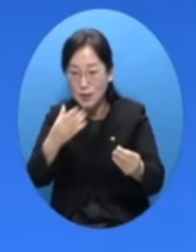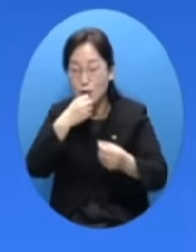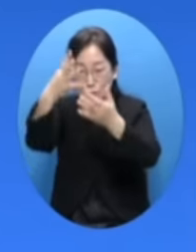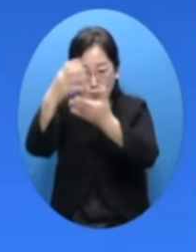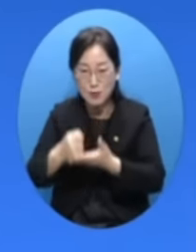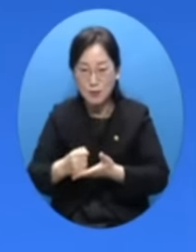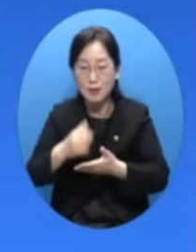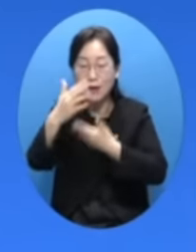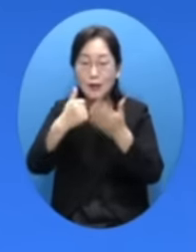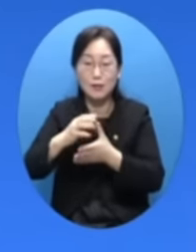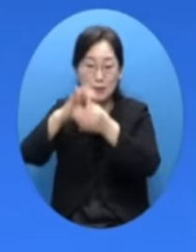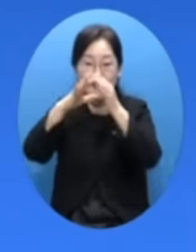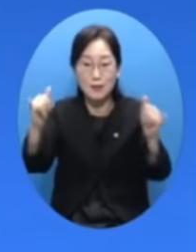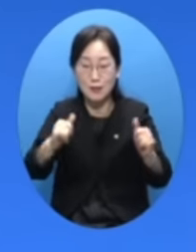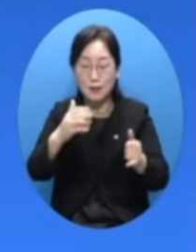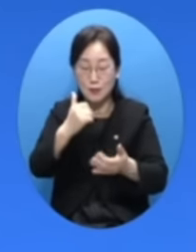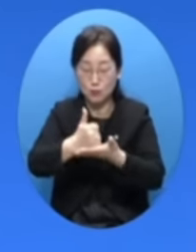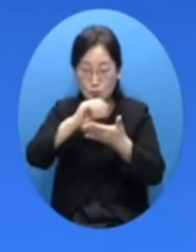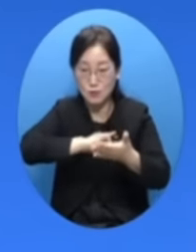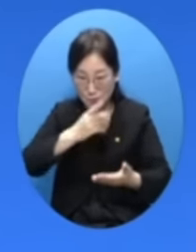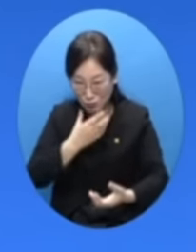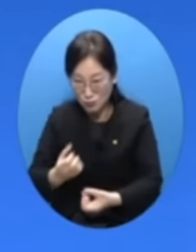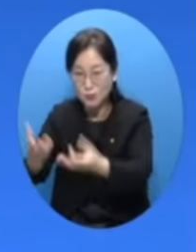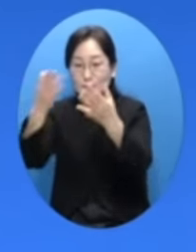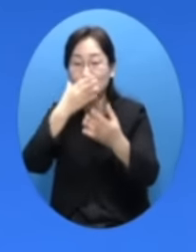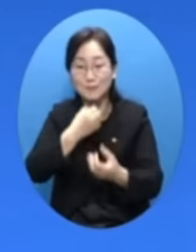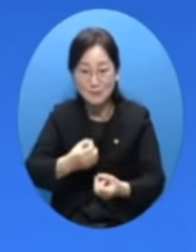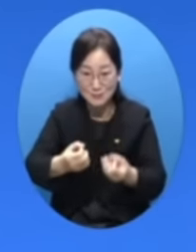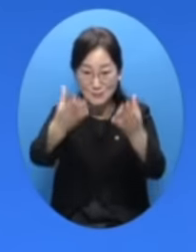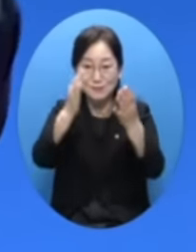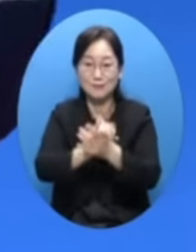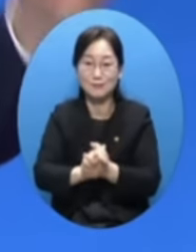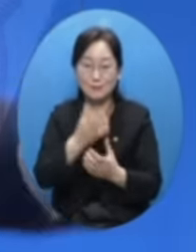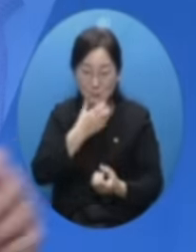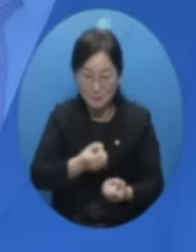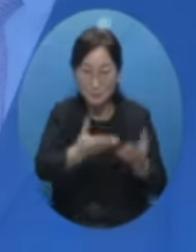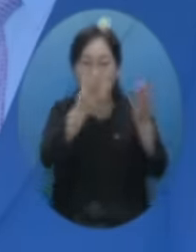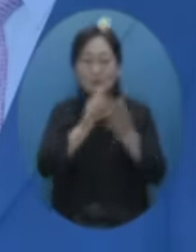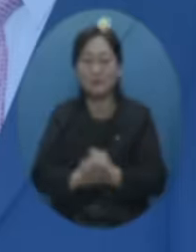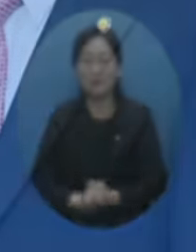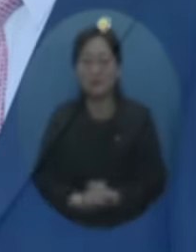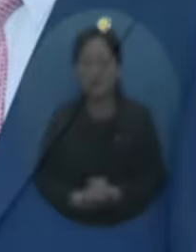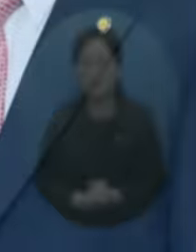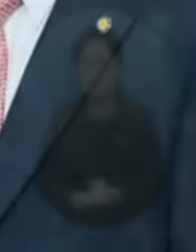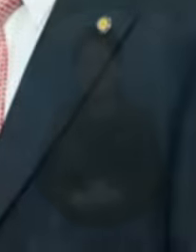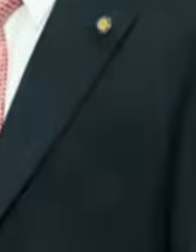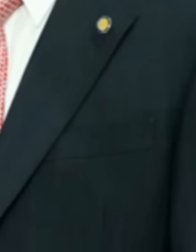사람들이 다 되시기를 주님으로 축원합니다. 축원합니다. 축원합니다.